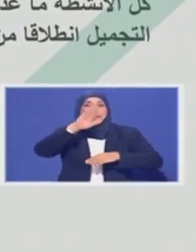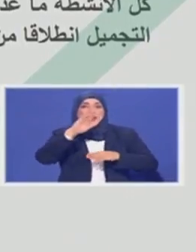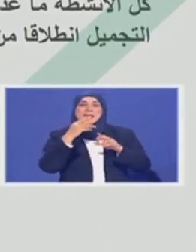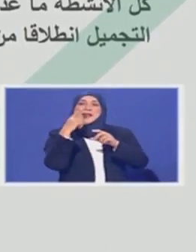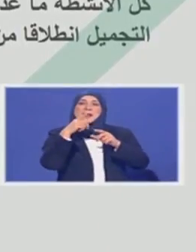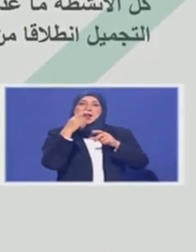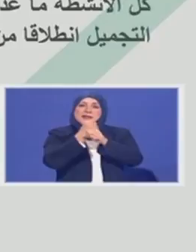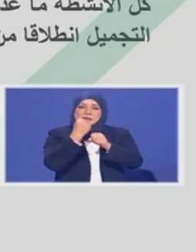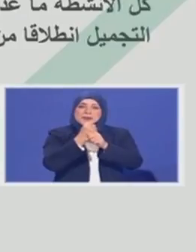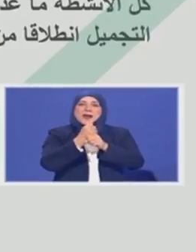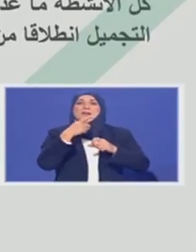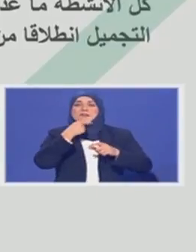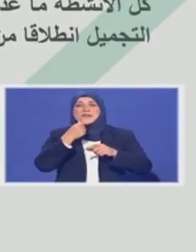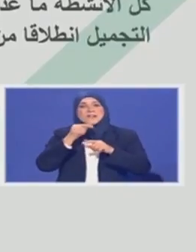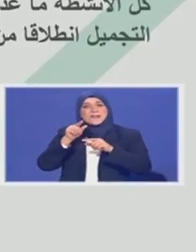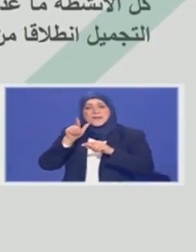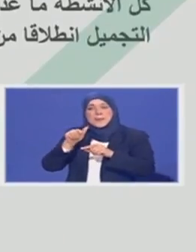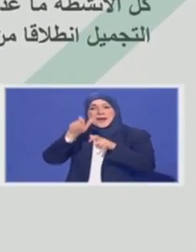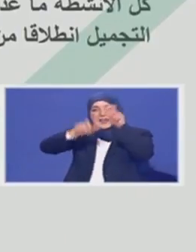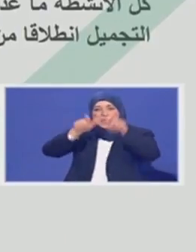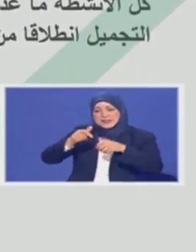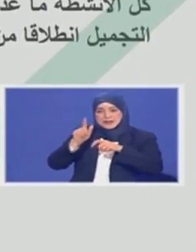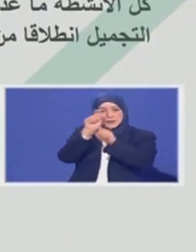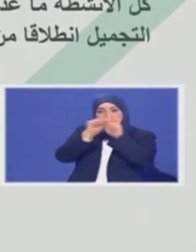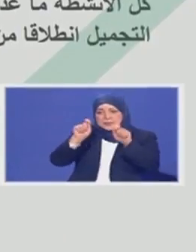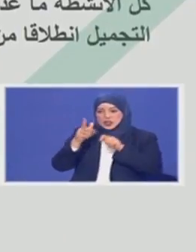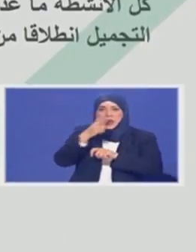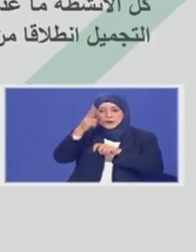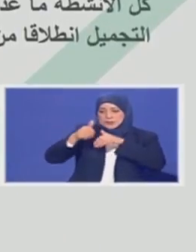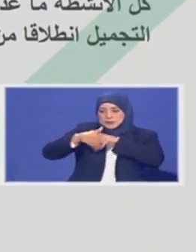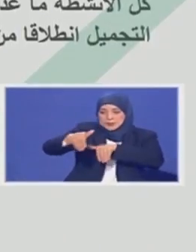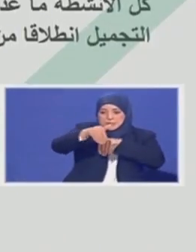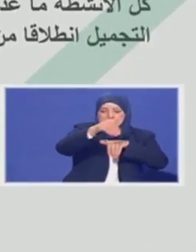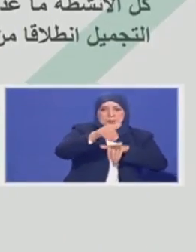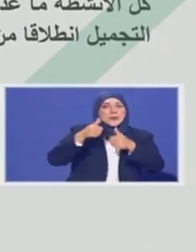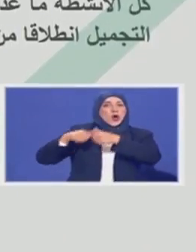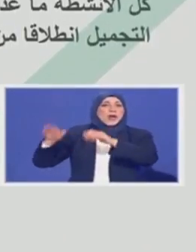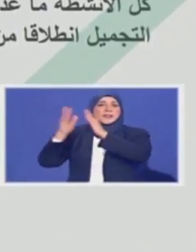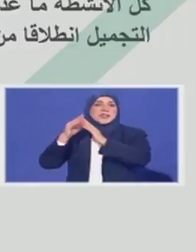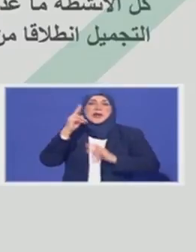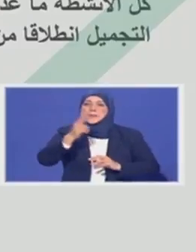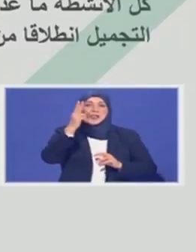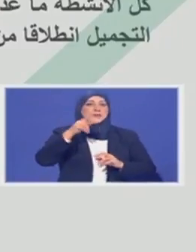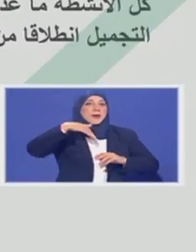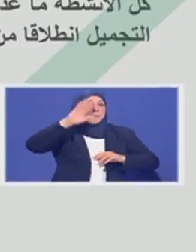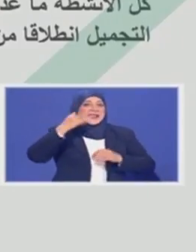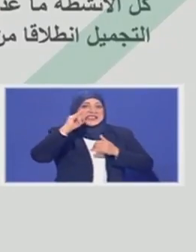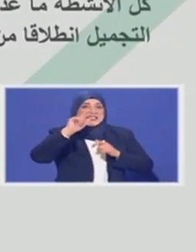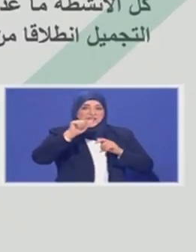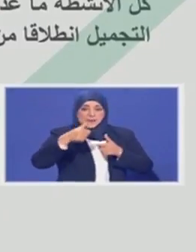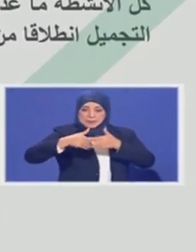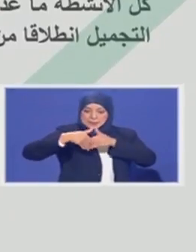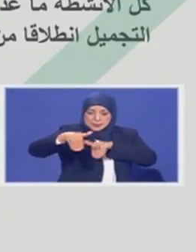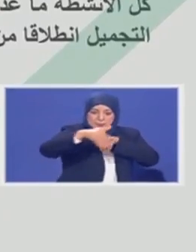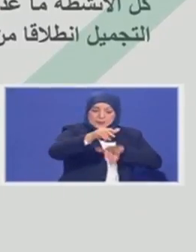فيها عامل التباعد الجسدي. هذه باش ننطلقوا فيها الأنشطة هذه اللي فيها خطورة